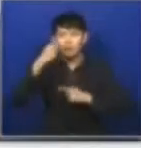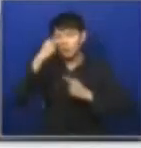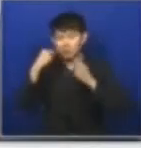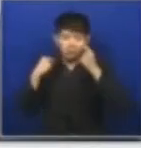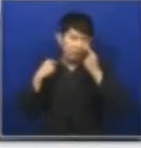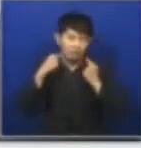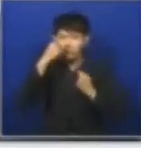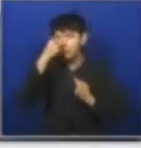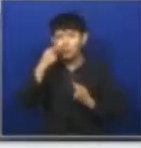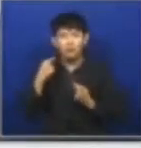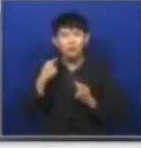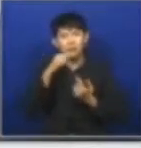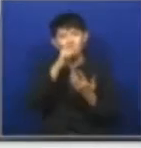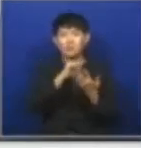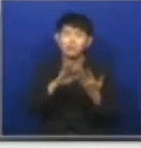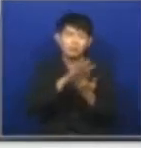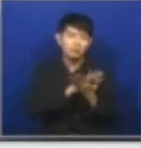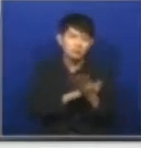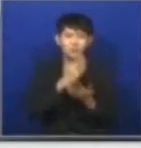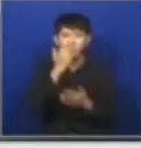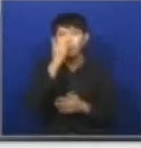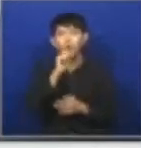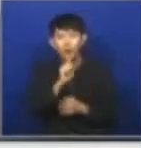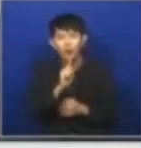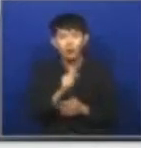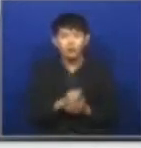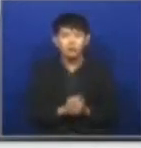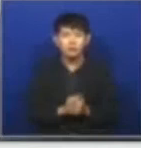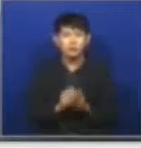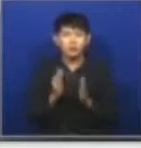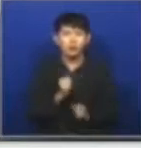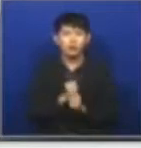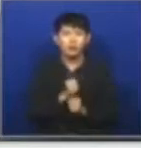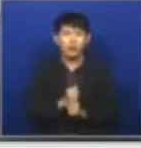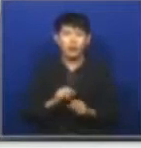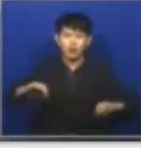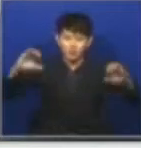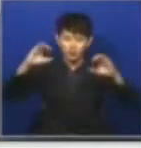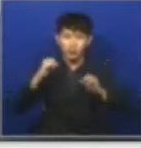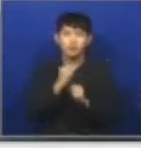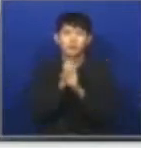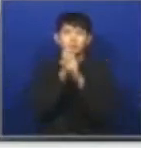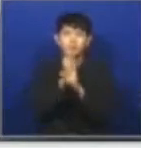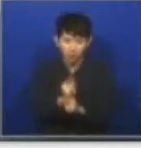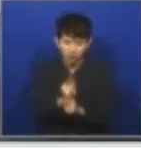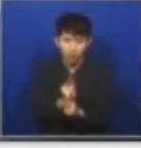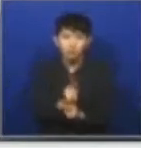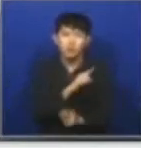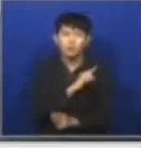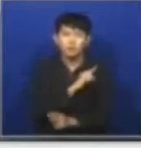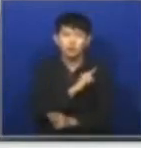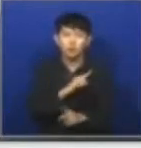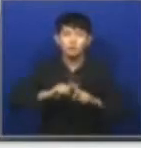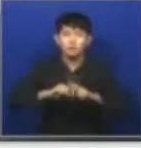มแผ่นดินจากการกระทำของเจ้าหน้าที่รัฐซึ่งทำตามหน้าที่แต่ว่าสิ่ง